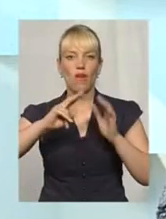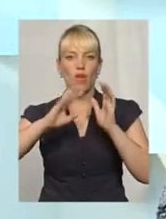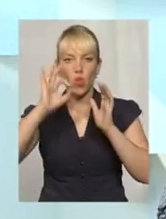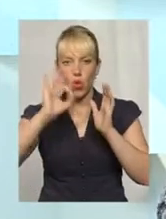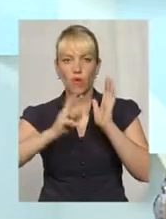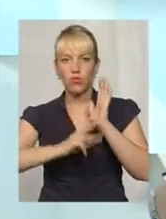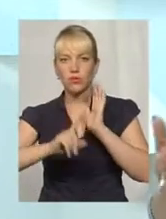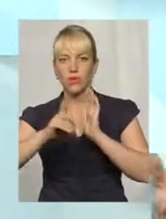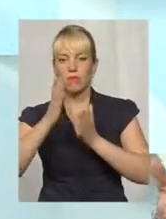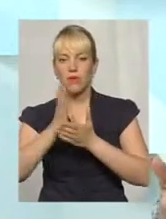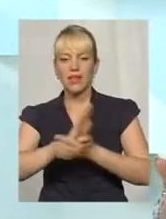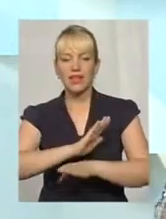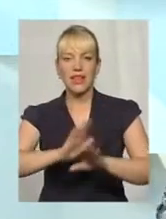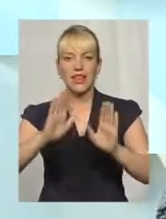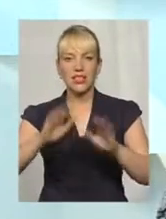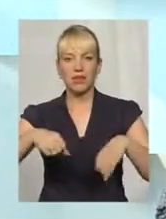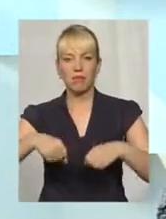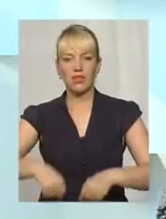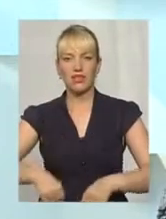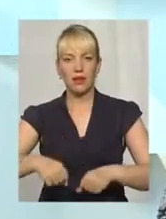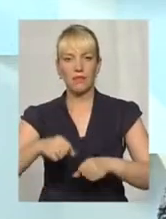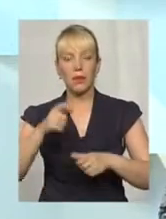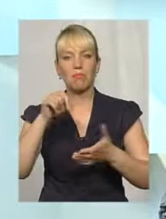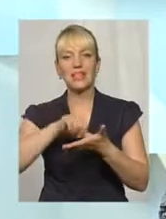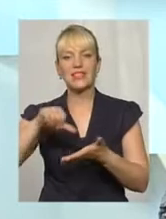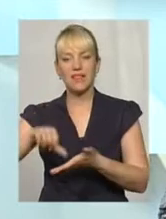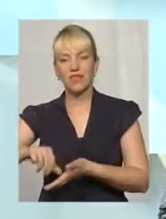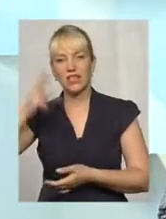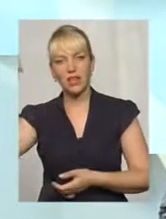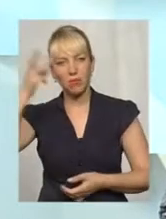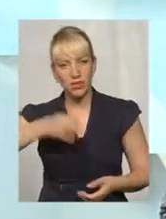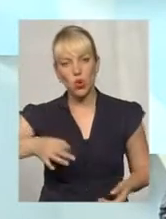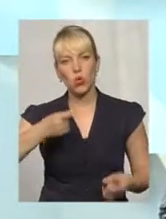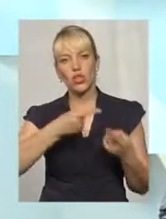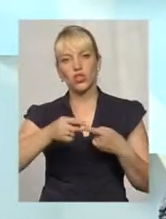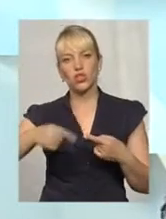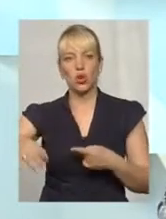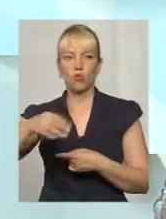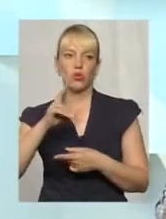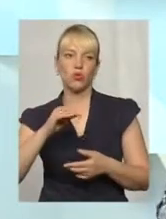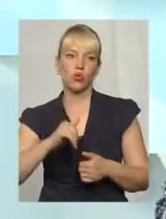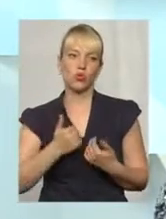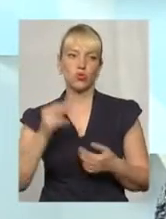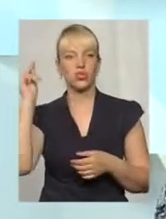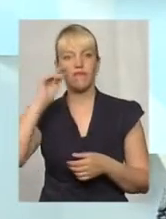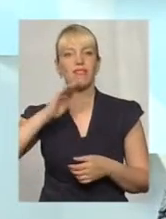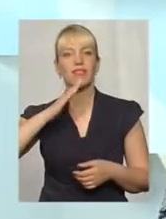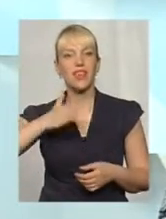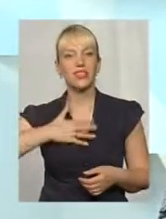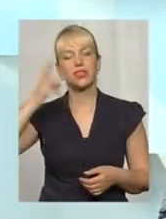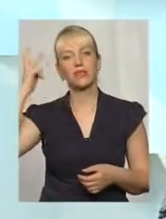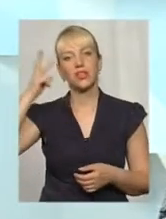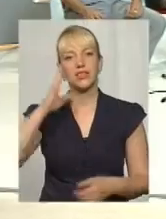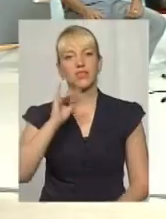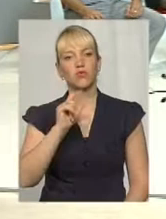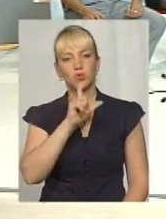лише представники нашої Хмельниччини, а мають представники інших областей, але які хочуть навчатися саме в наших хмельницьких вузах.